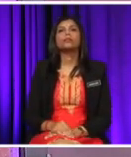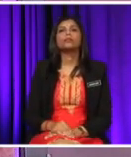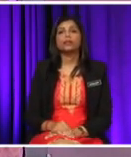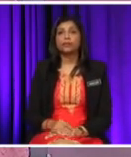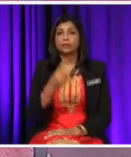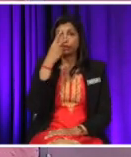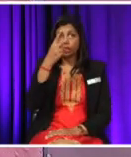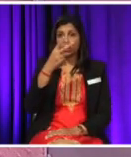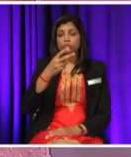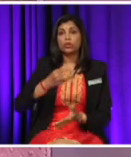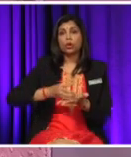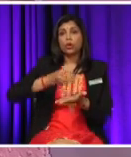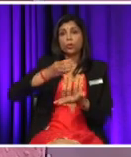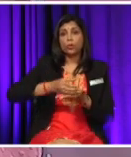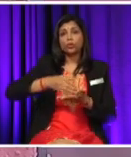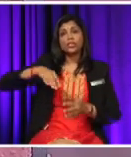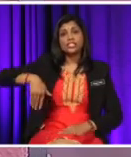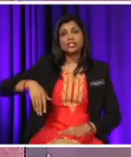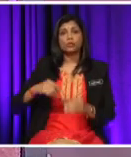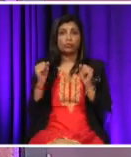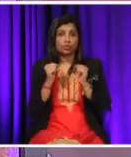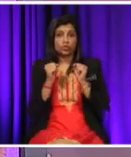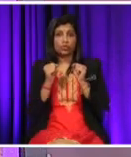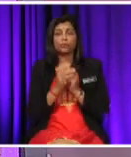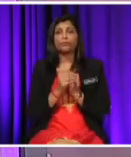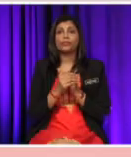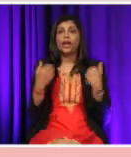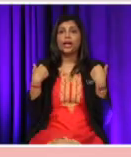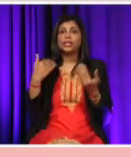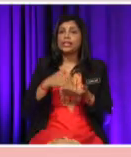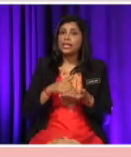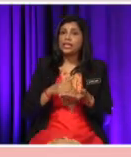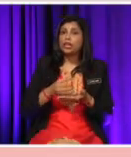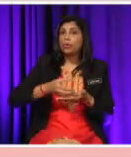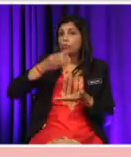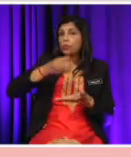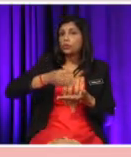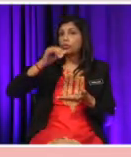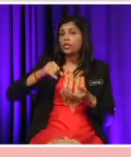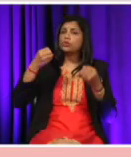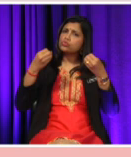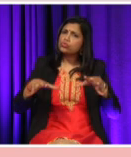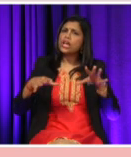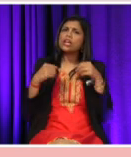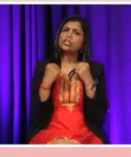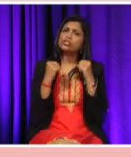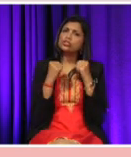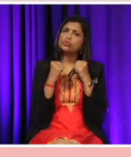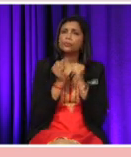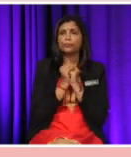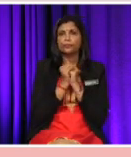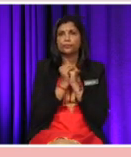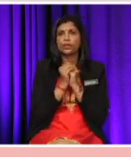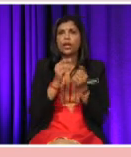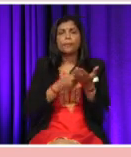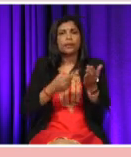Oke ini kemudian yang B adalah botol plastik seperti apa yang diperhatikan ah lupa di